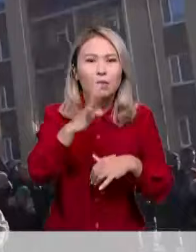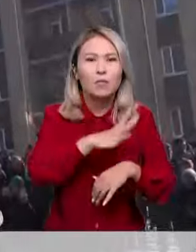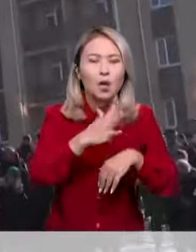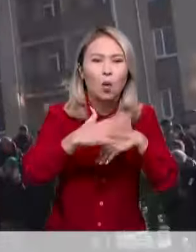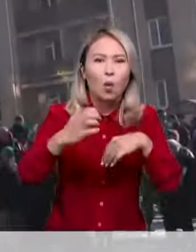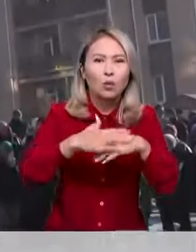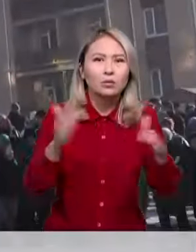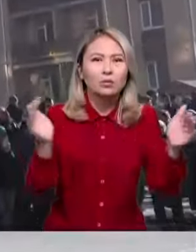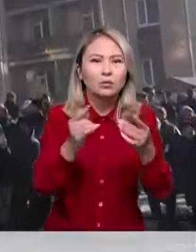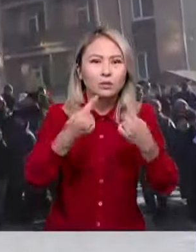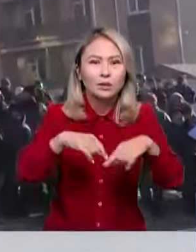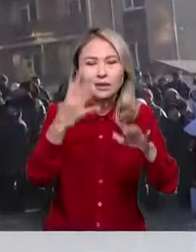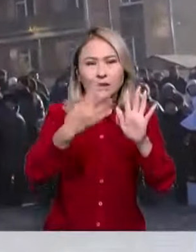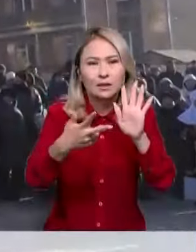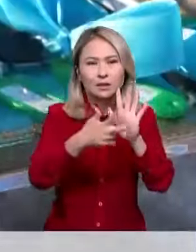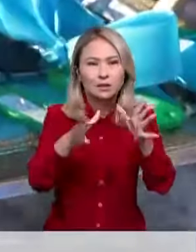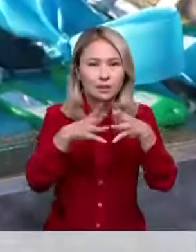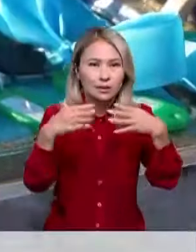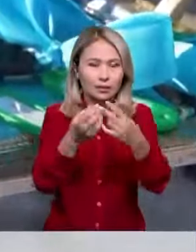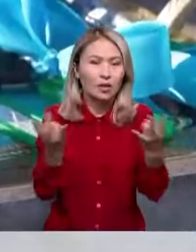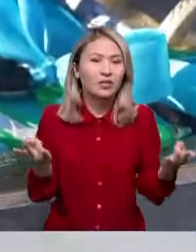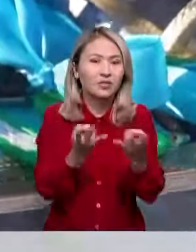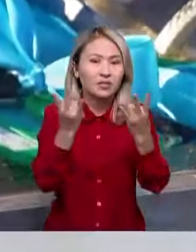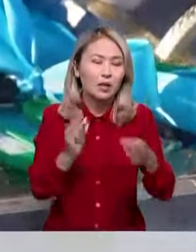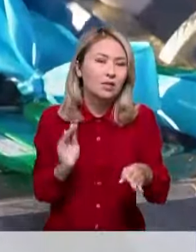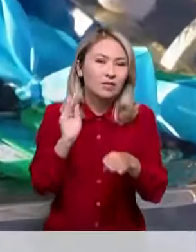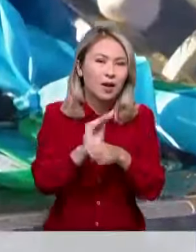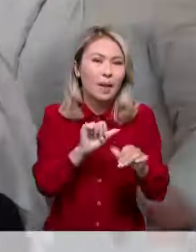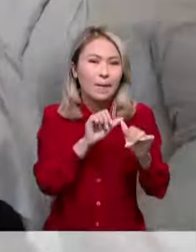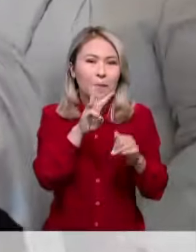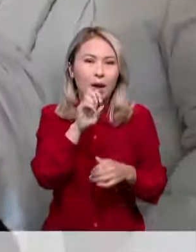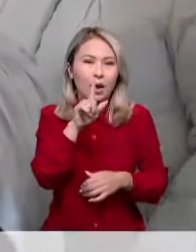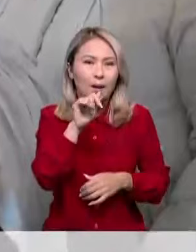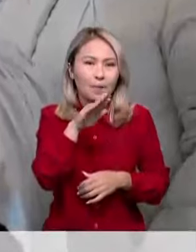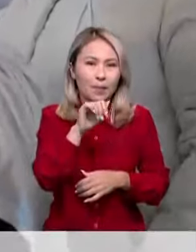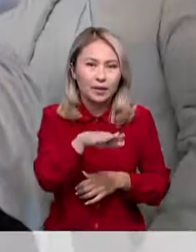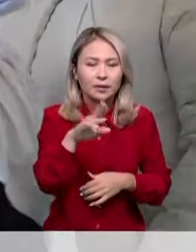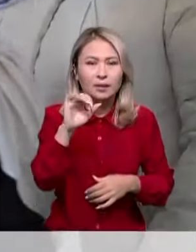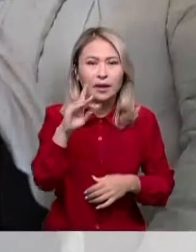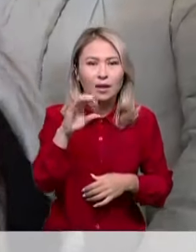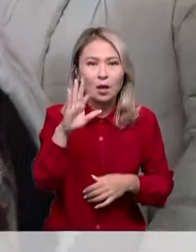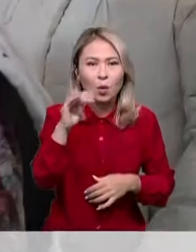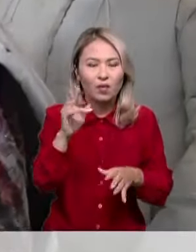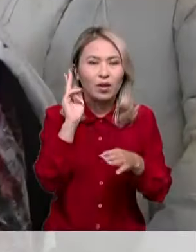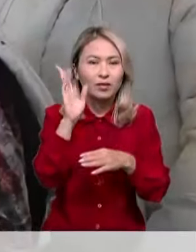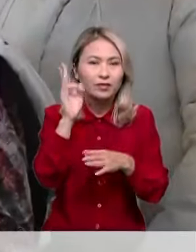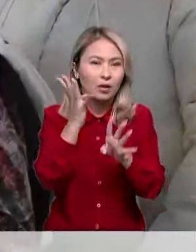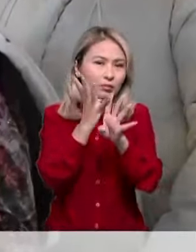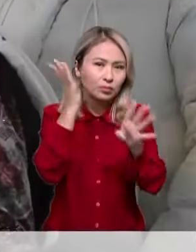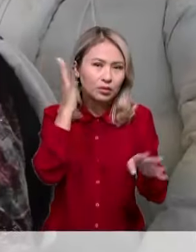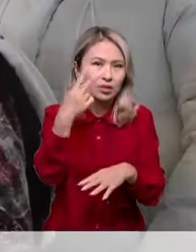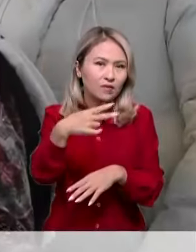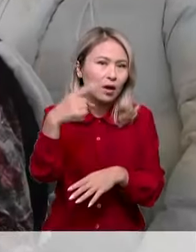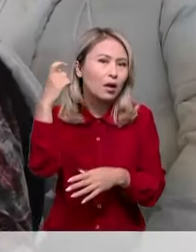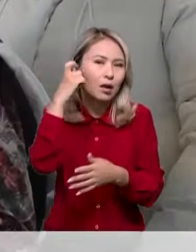шағын ауданында 48 отбасы қоныс тойын тойлау үстінде. Солардың қатарында Махаббат Даргенова да бар. Оның отбасы пәтер кезегінде 20